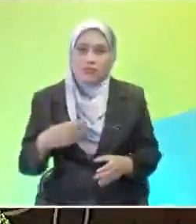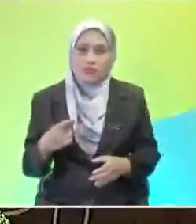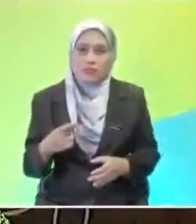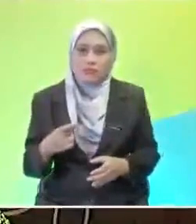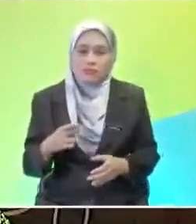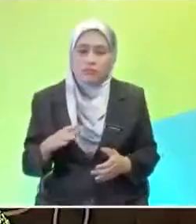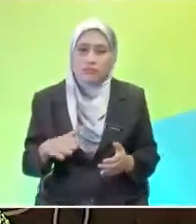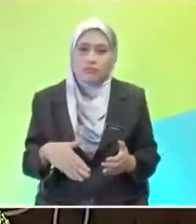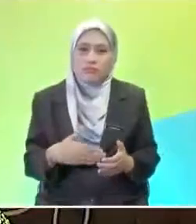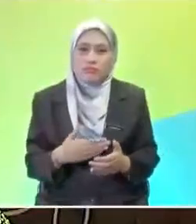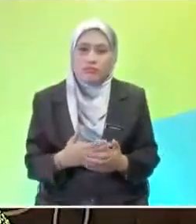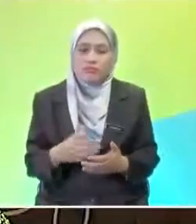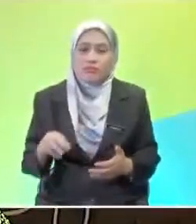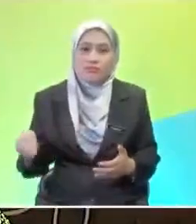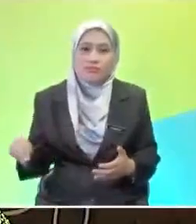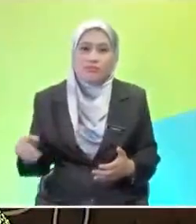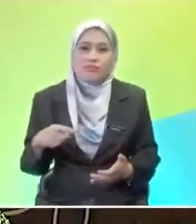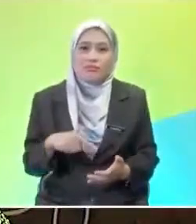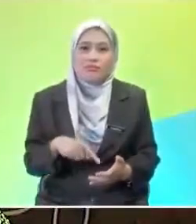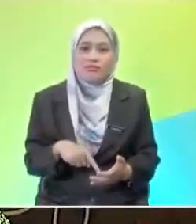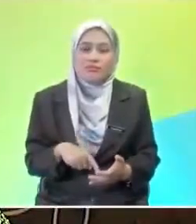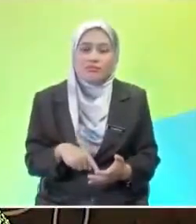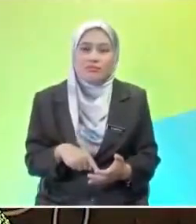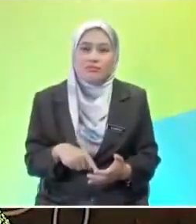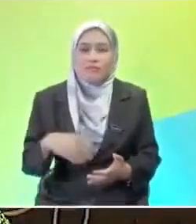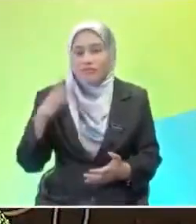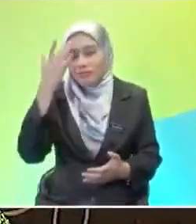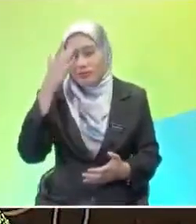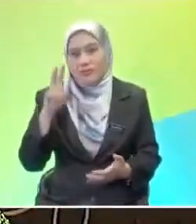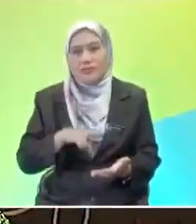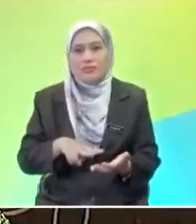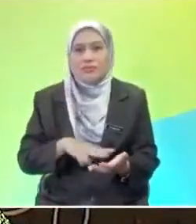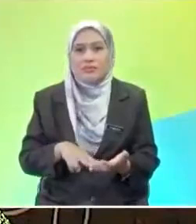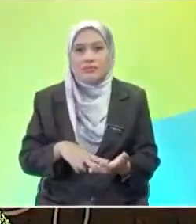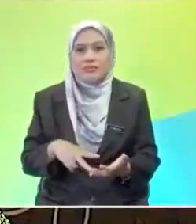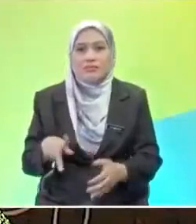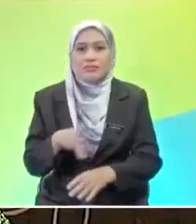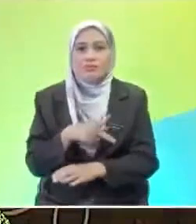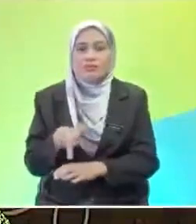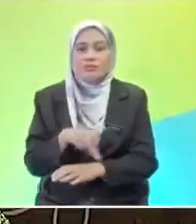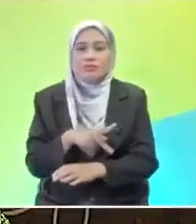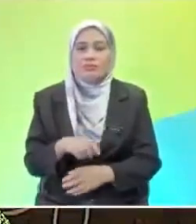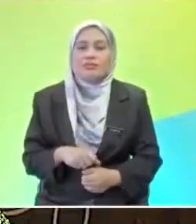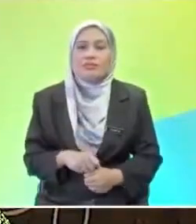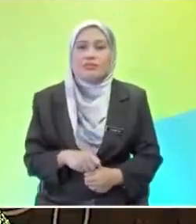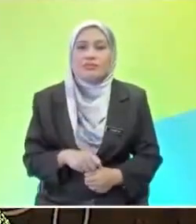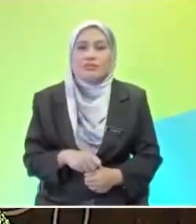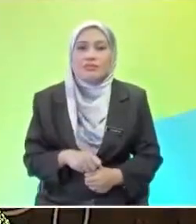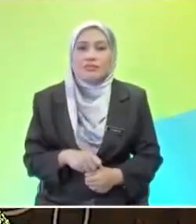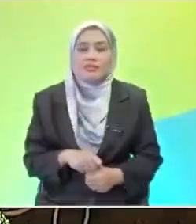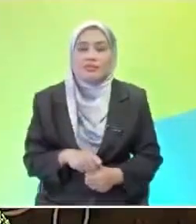juga mesti lagi pandai baca pantun. Okey, baiklah. Untuk itu kita nak uji. Murid-murid tadi dah baca berita. Sekarang kita nak tengok